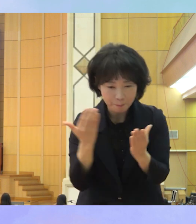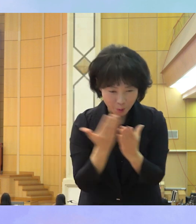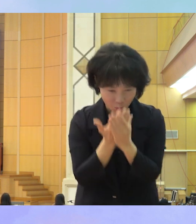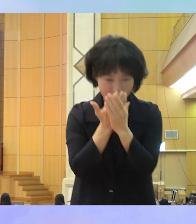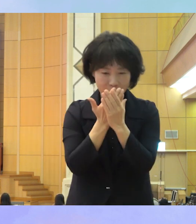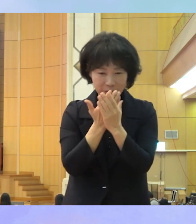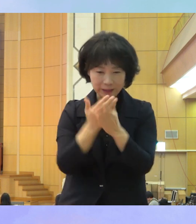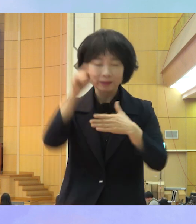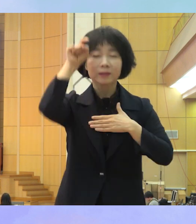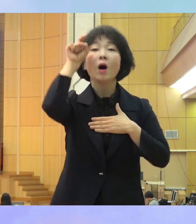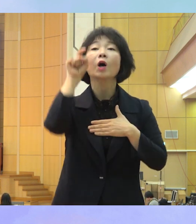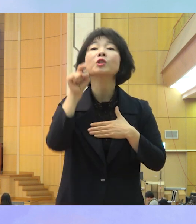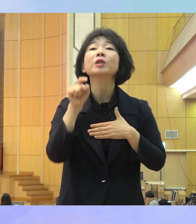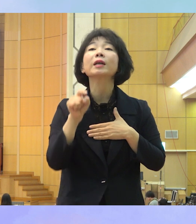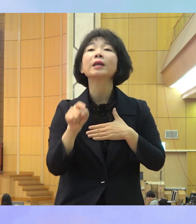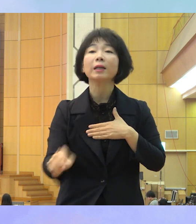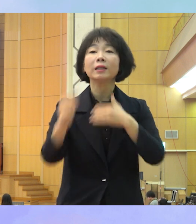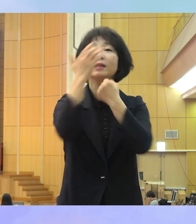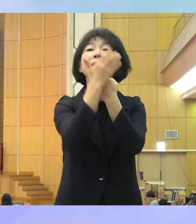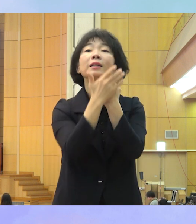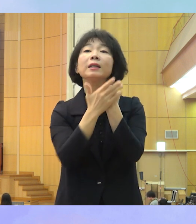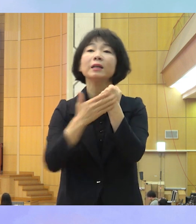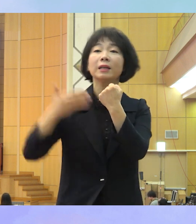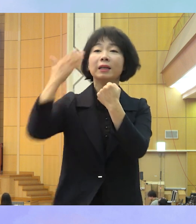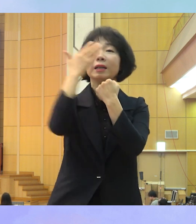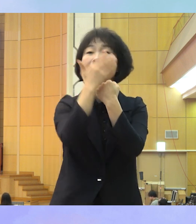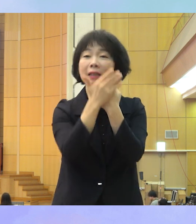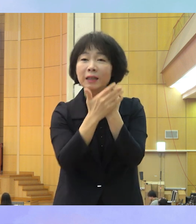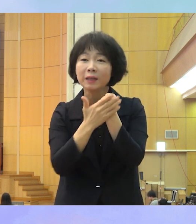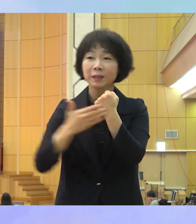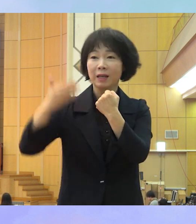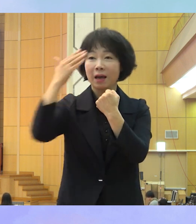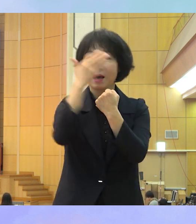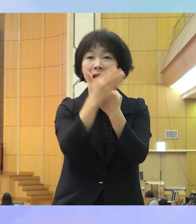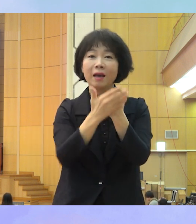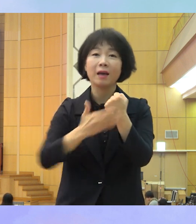은혜였소. 모든 것이